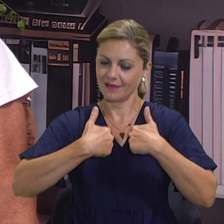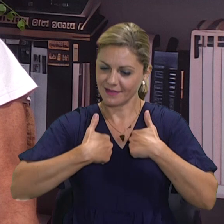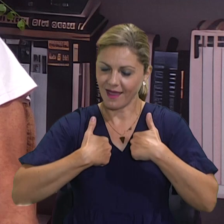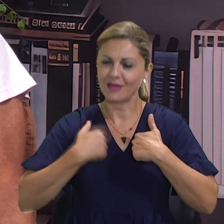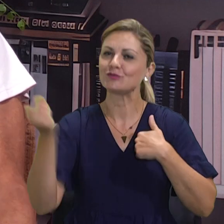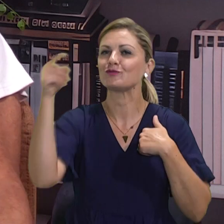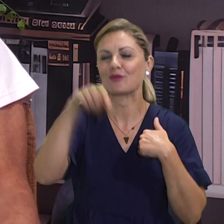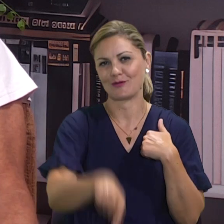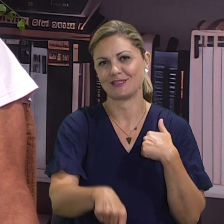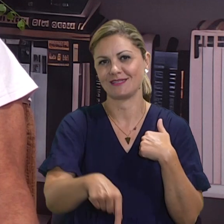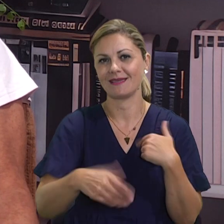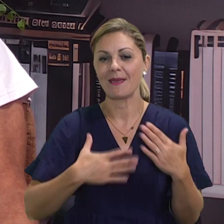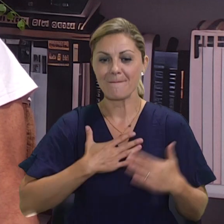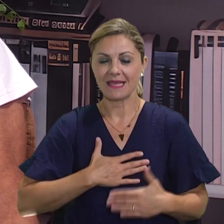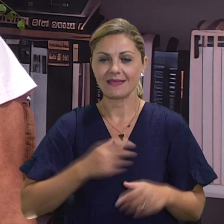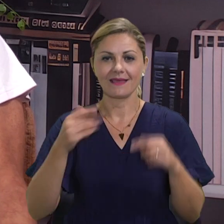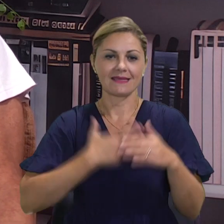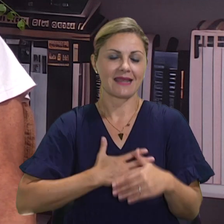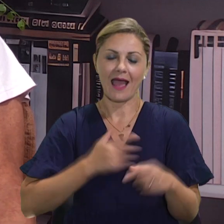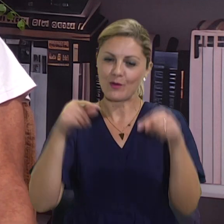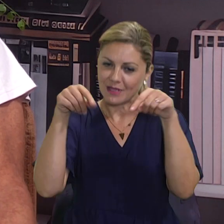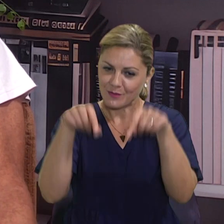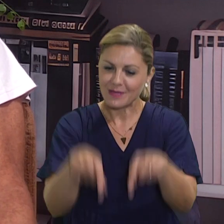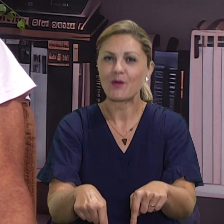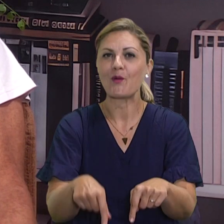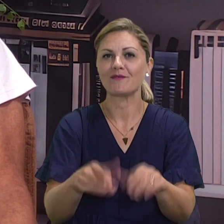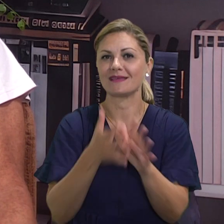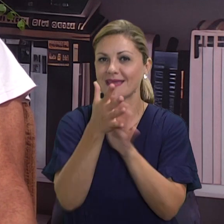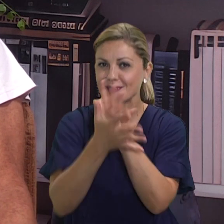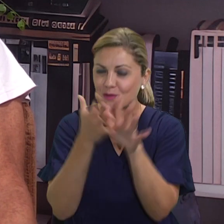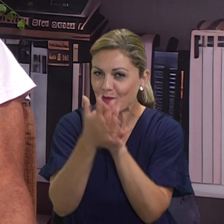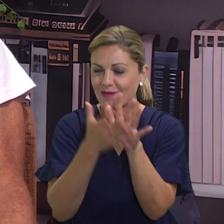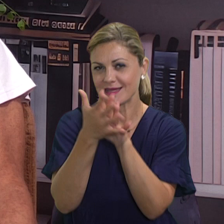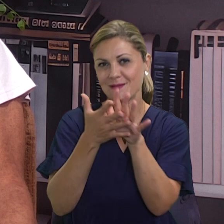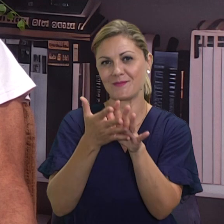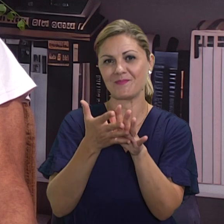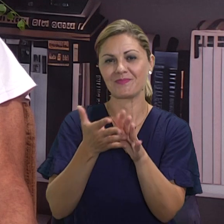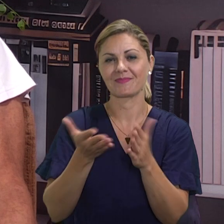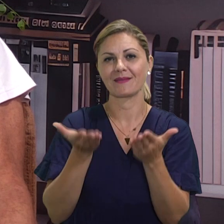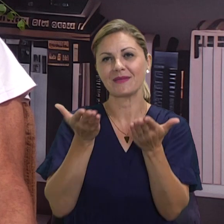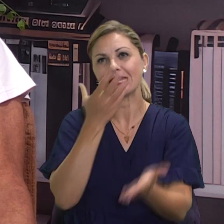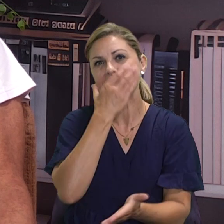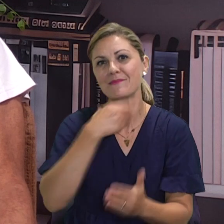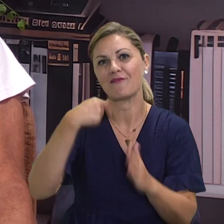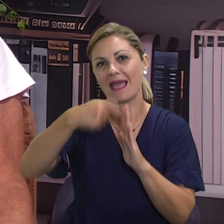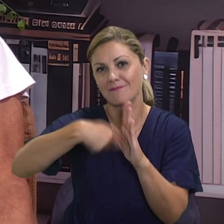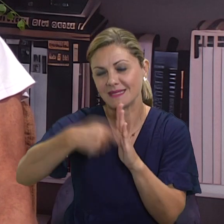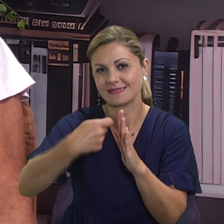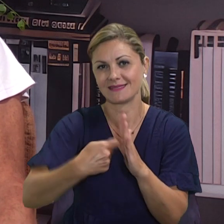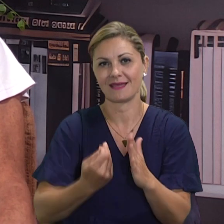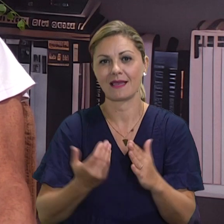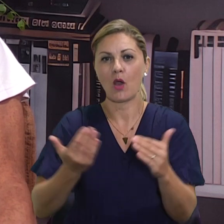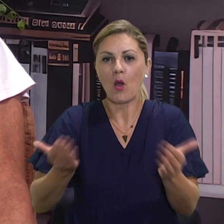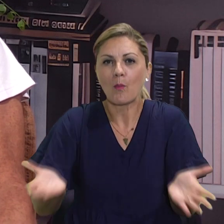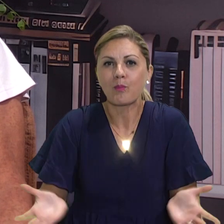nije problem. Znači, Bože te uvijek računa na mene, a meni je drago uvijek ostavati u ovakvim emisijama, jer one